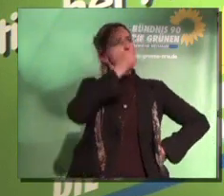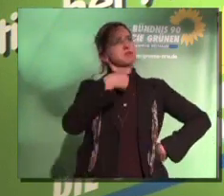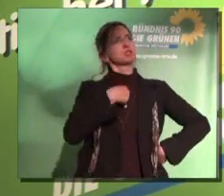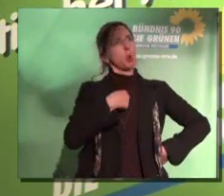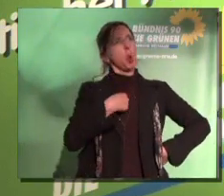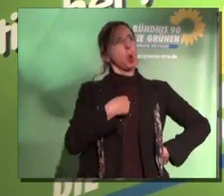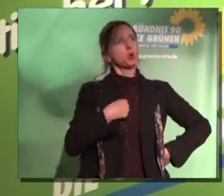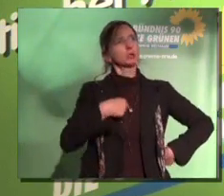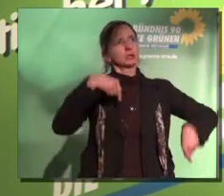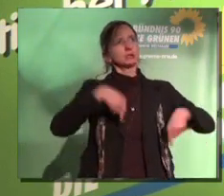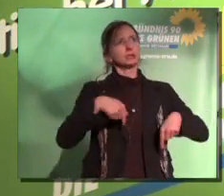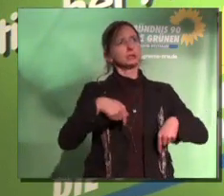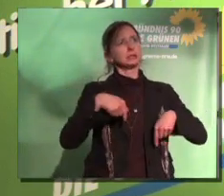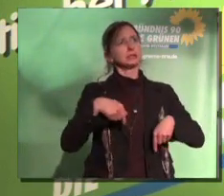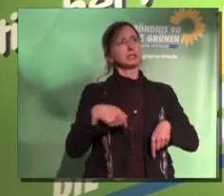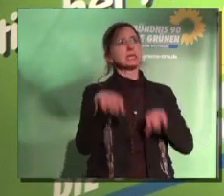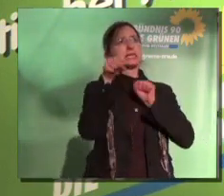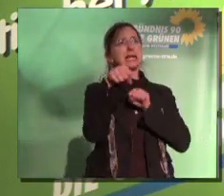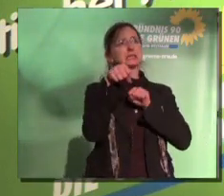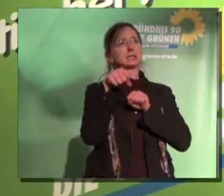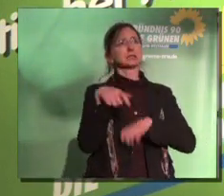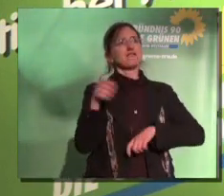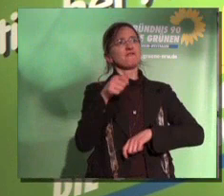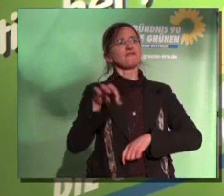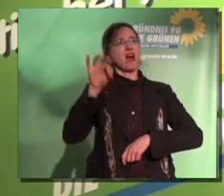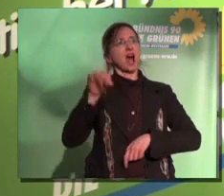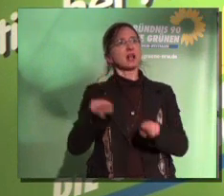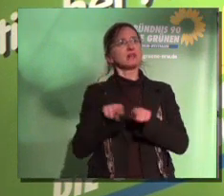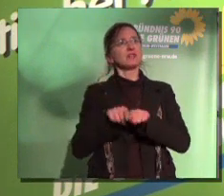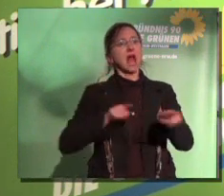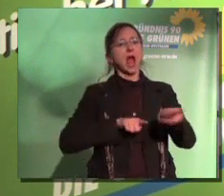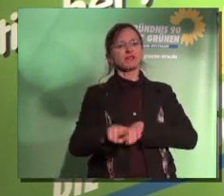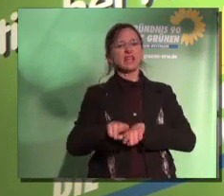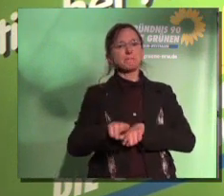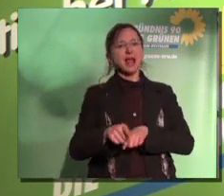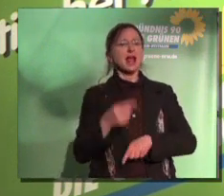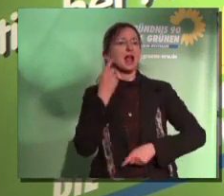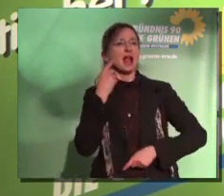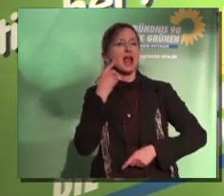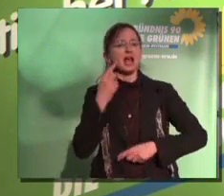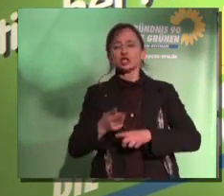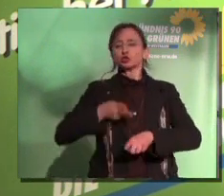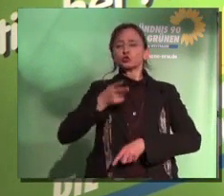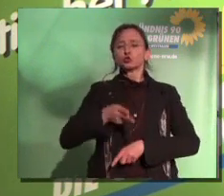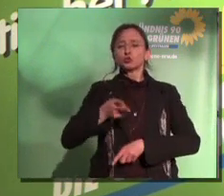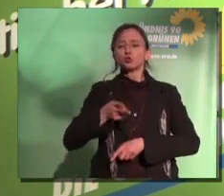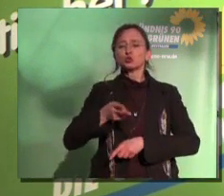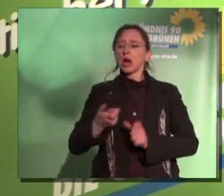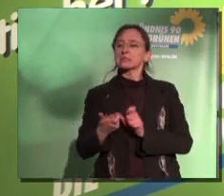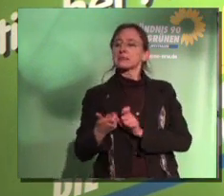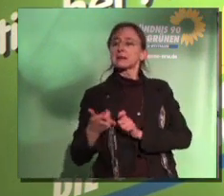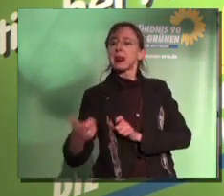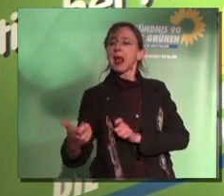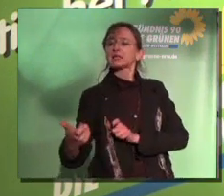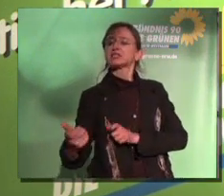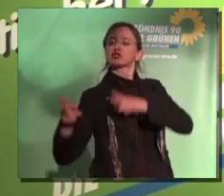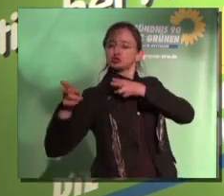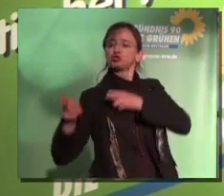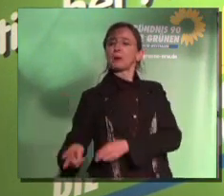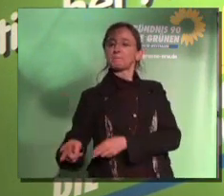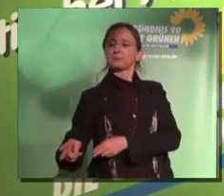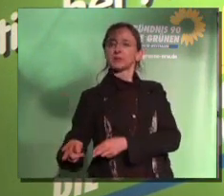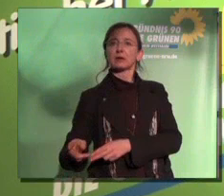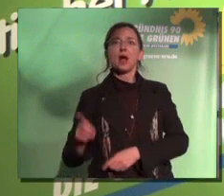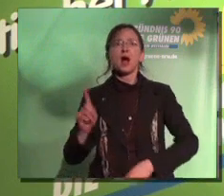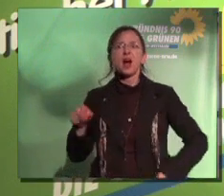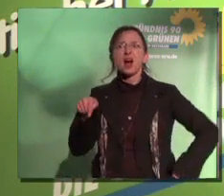wir mit der Niedersachsenwahl den Zug FDP wieder auf das richtige Gleis gesetzt haben. Aber welches? Das fragt man sich. Ne? Und